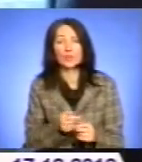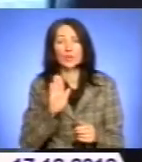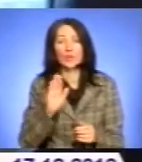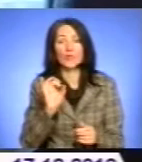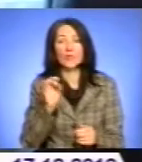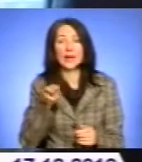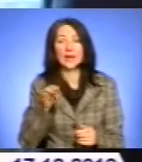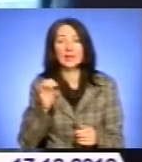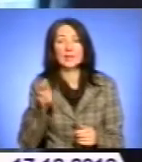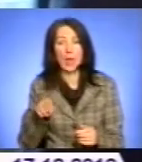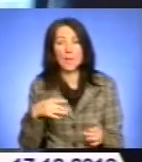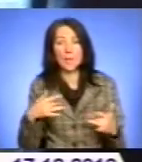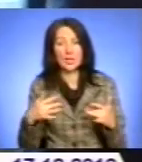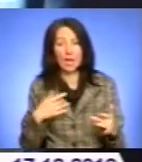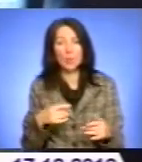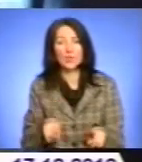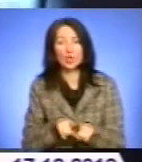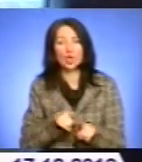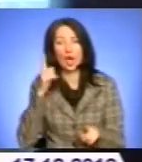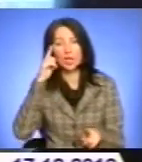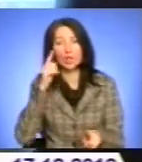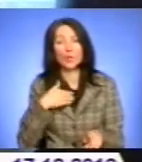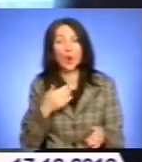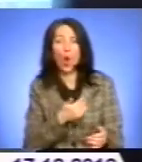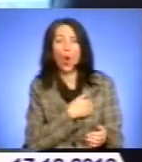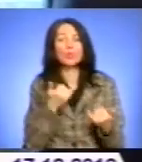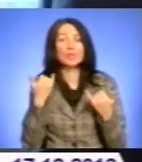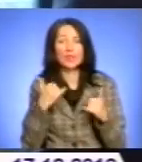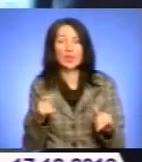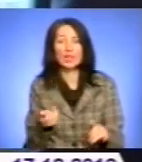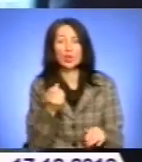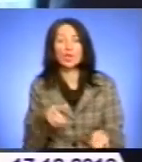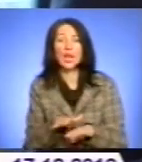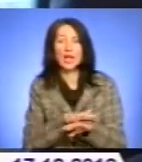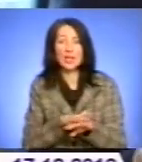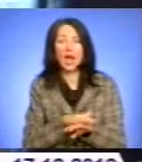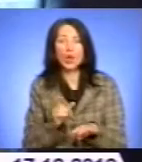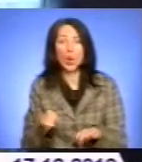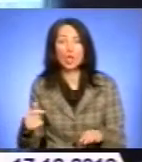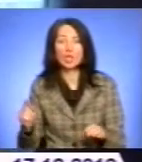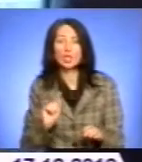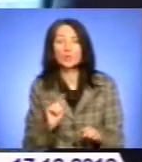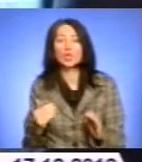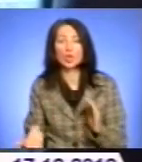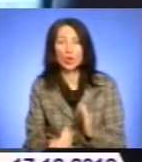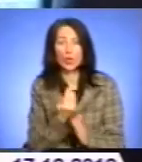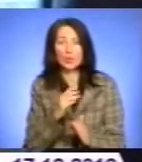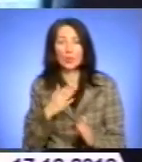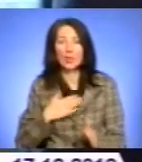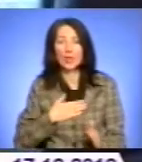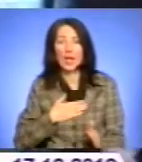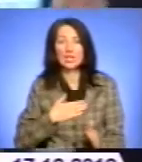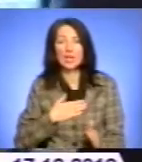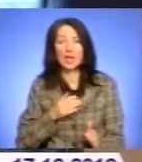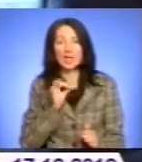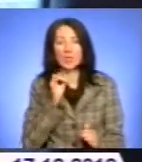вертепів. Так що я гадаю, що ми хочемо здивувати трошки так народ чимось новим, щоб наше, скажімо,